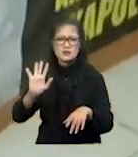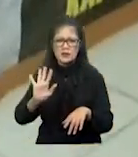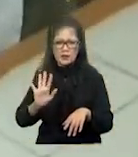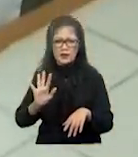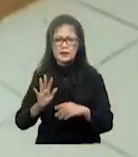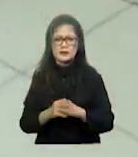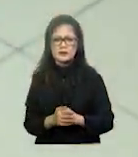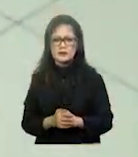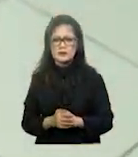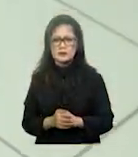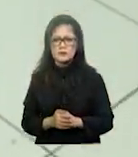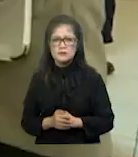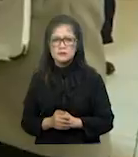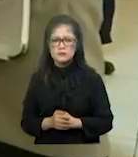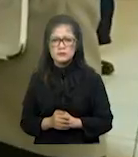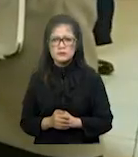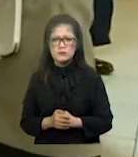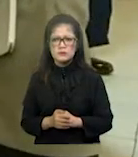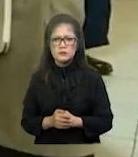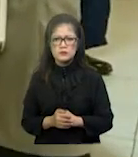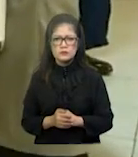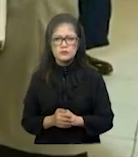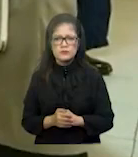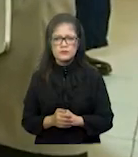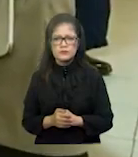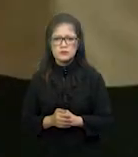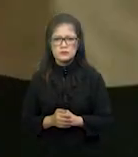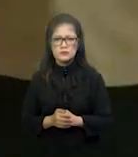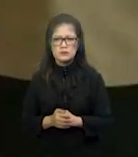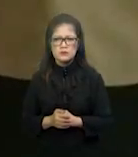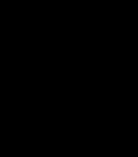perlintasan kereta api tidak terdengar. Dari Serang, Banten, Mahesa Apriandi, iNews melaporkan.